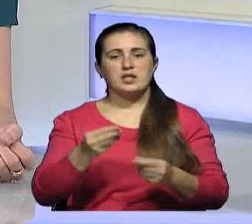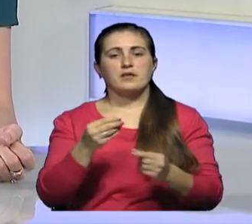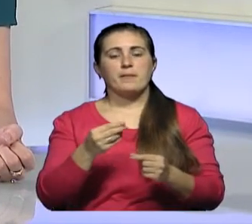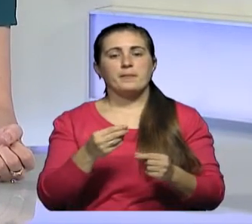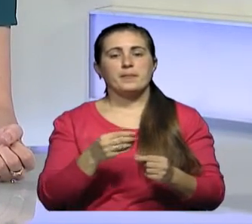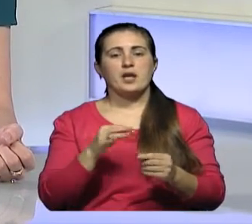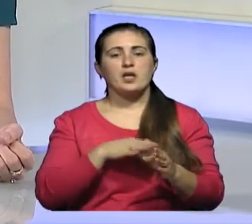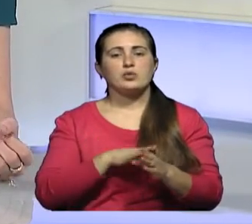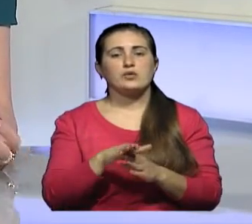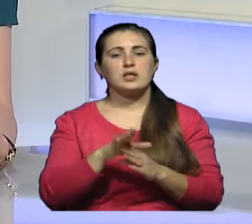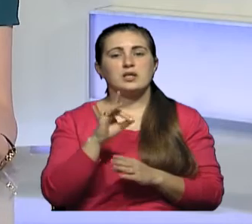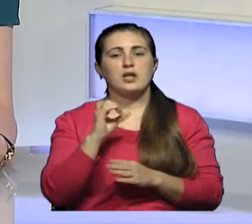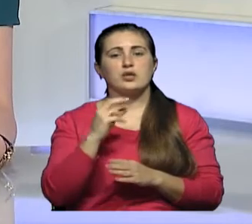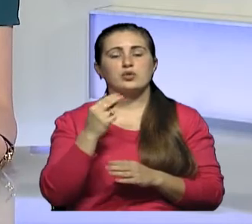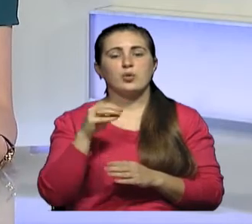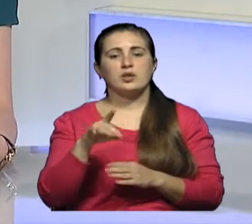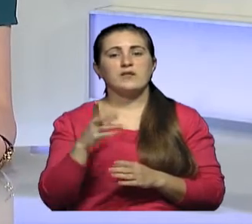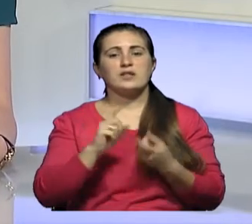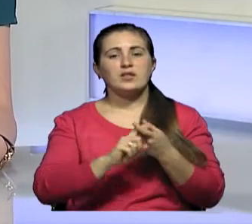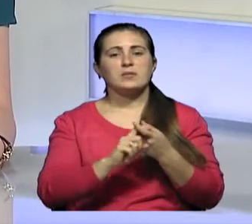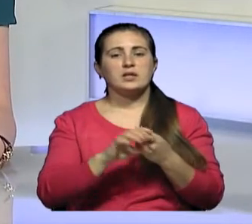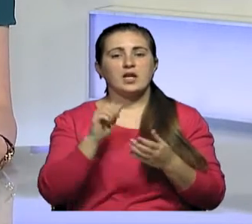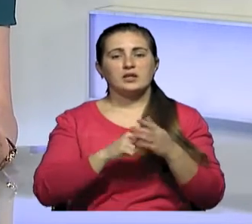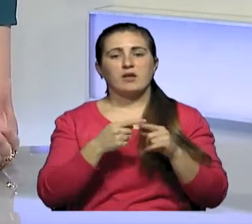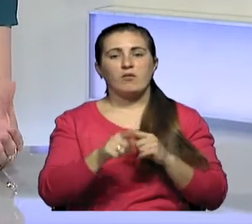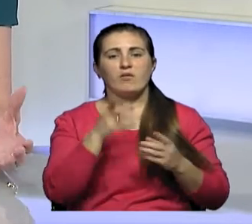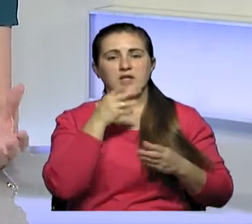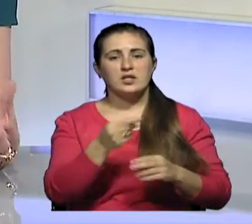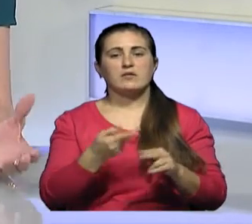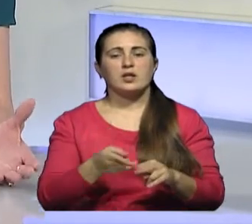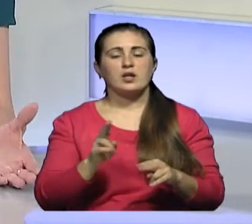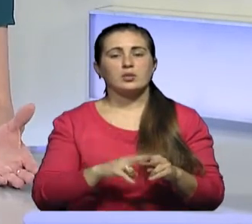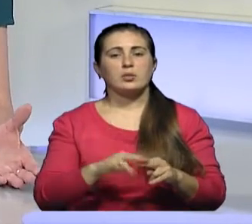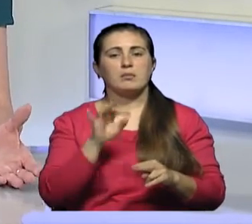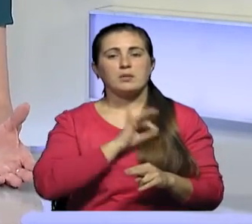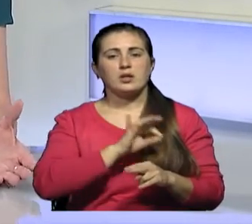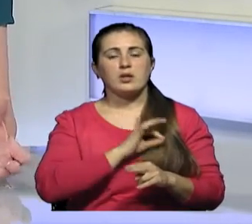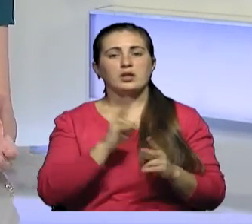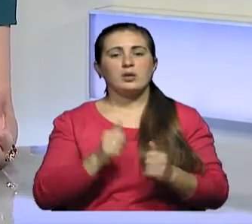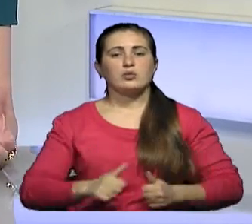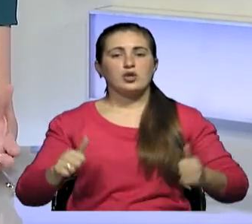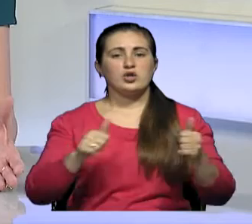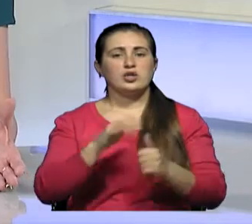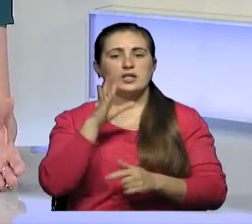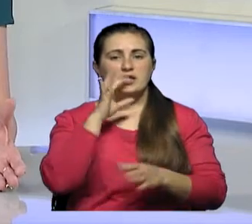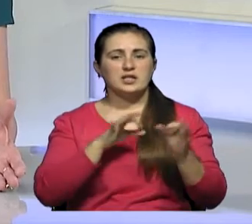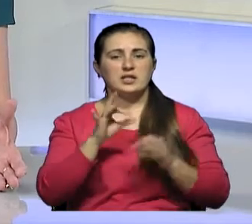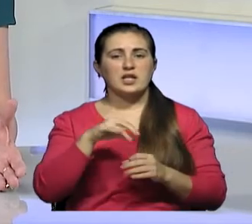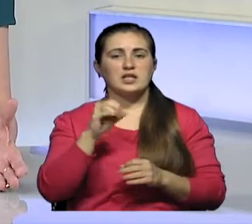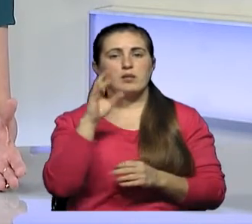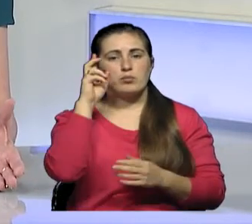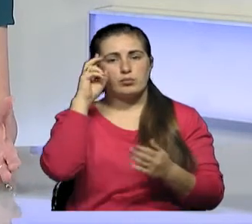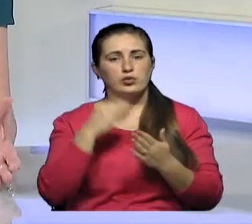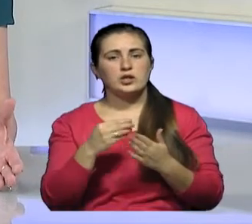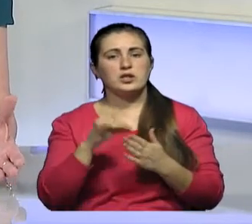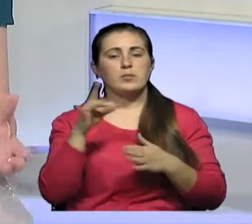осуществляются расчеты в зависимости от того воздействия которая применена к окружающей среде бюджет и республики